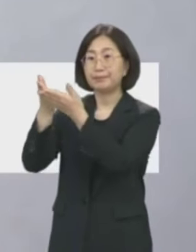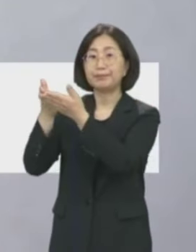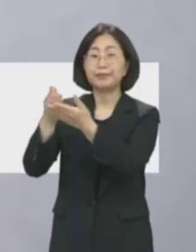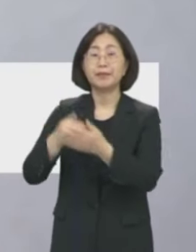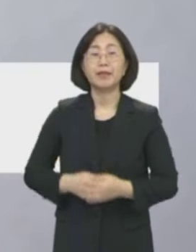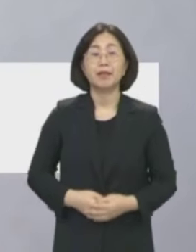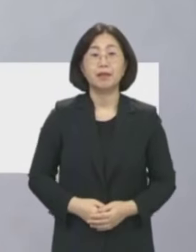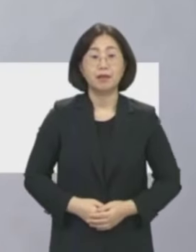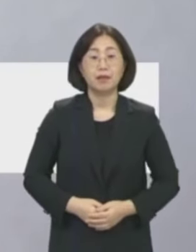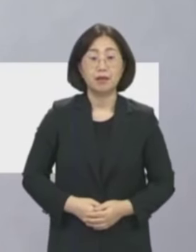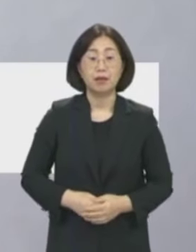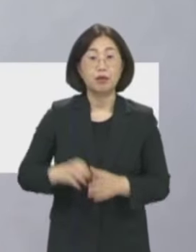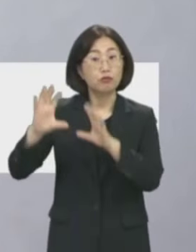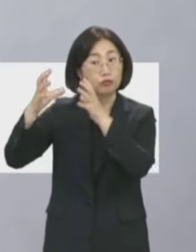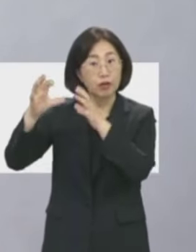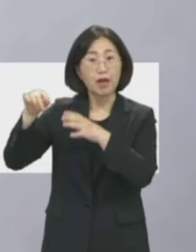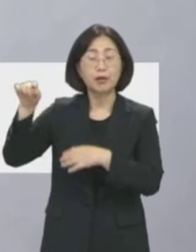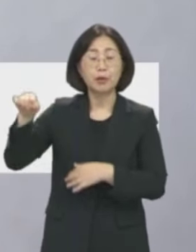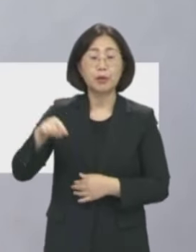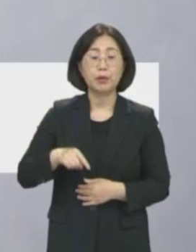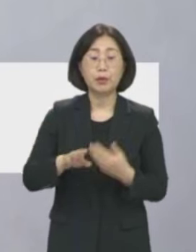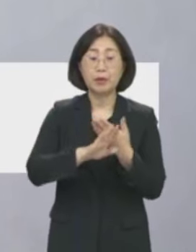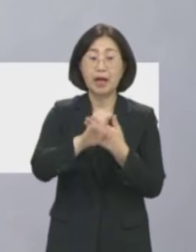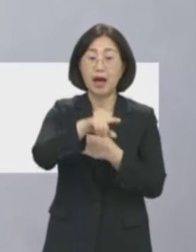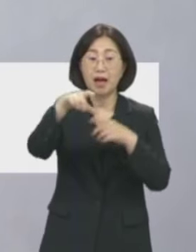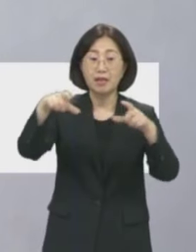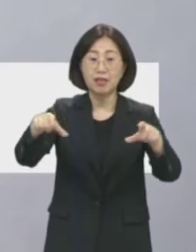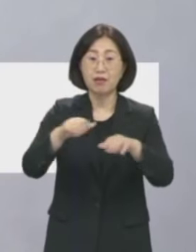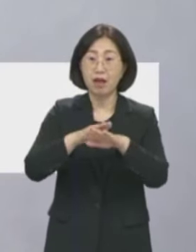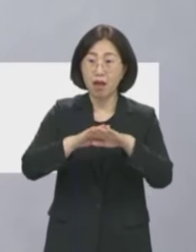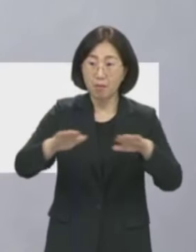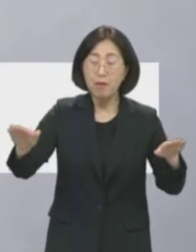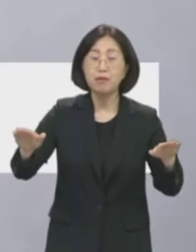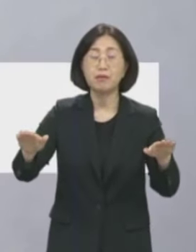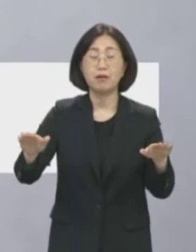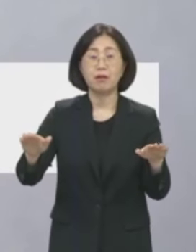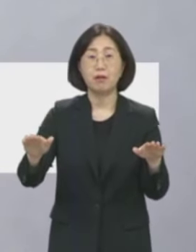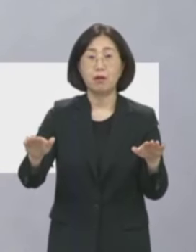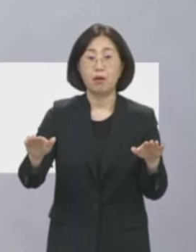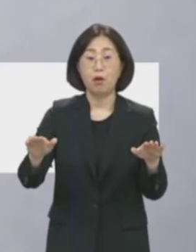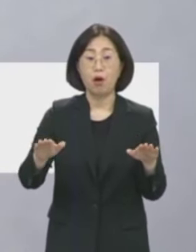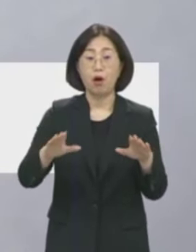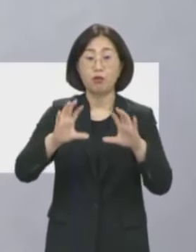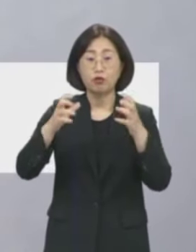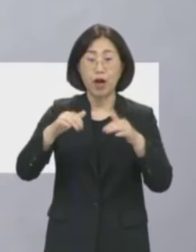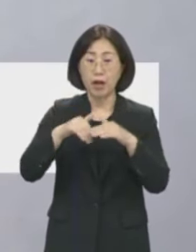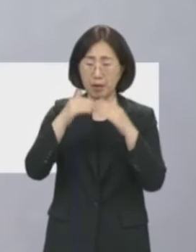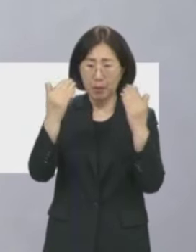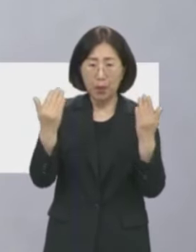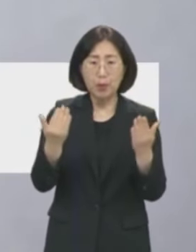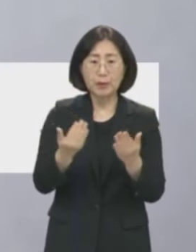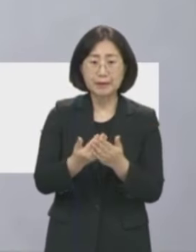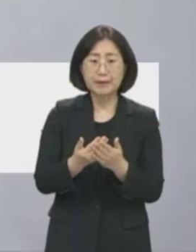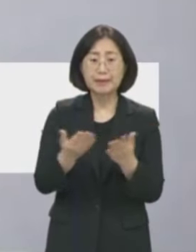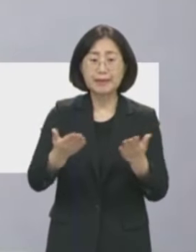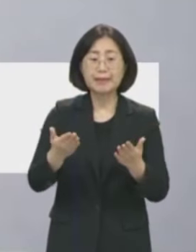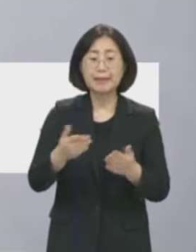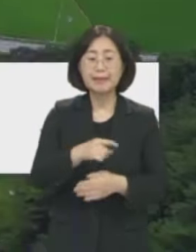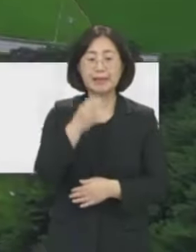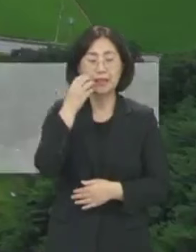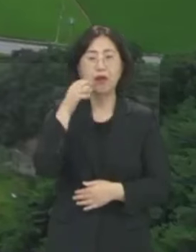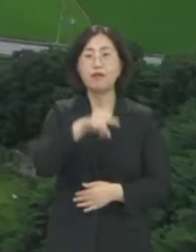또 이 국가도 타 지역의 형평성 문제라든가 못 얻는 그런 국가의 못 얻는 이런 부분들은 충남이